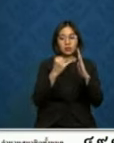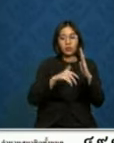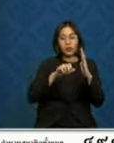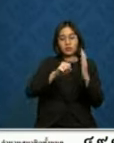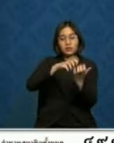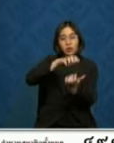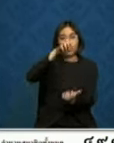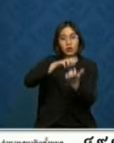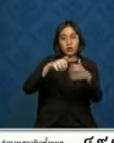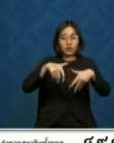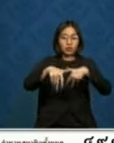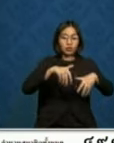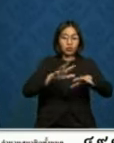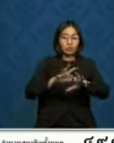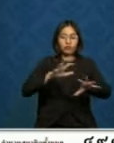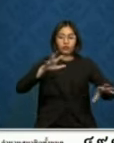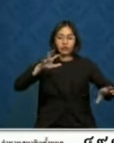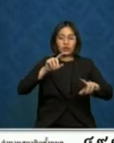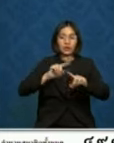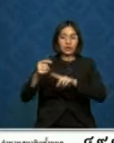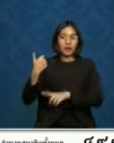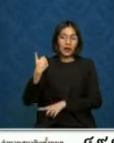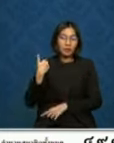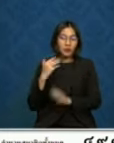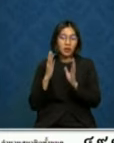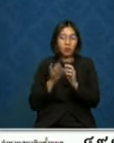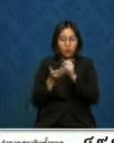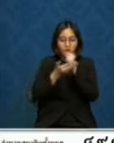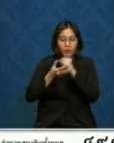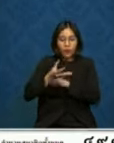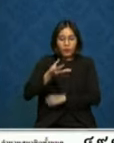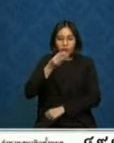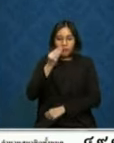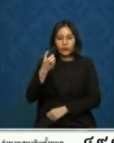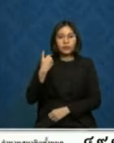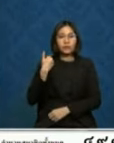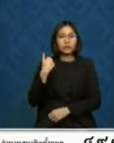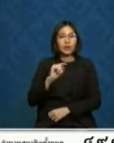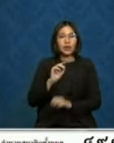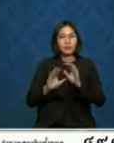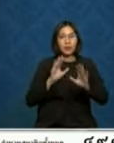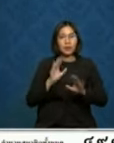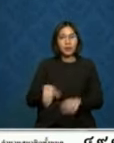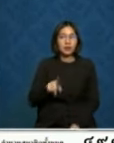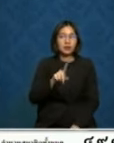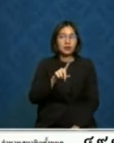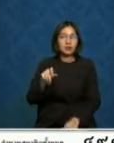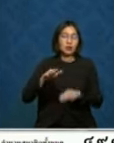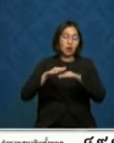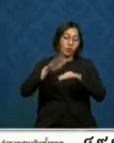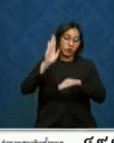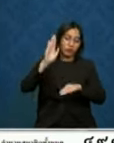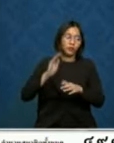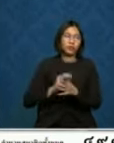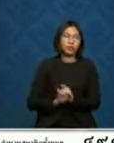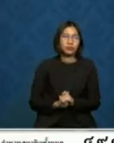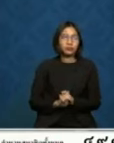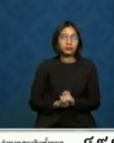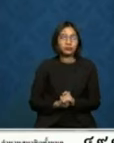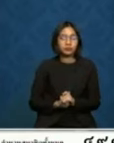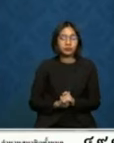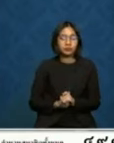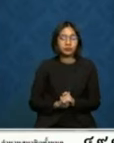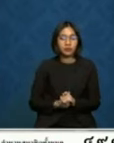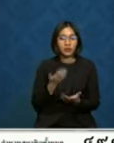ท่านประธานมีชุมชนแออัดจำนวนมากและมีผู้ติดสารเสพติดในชุมชนหนึ่งนะครับประมาณ100กว่าคนนะครับในชุมชน